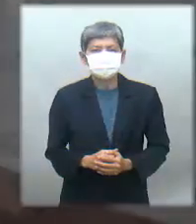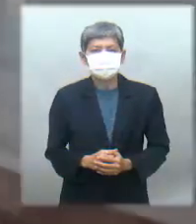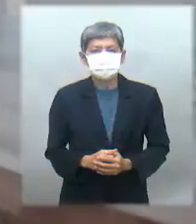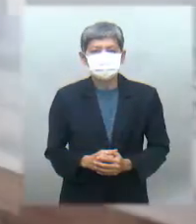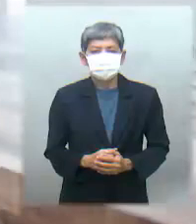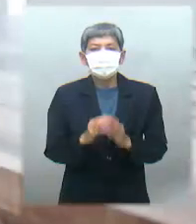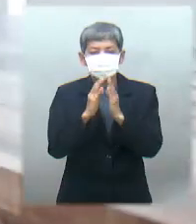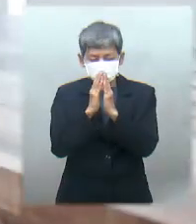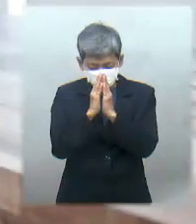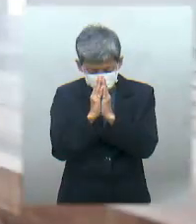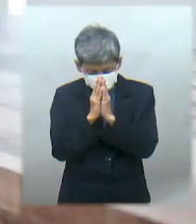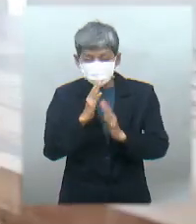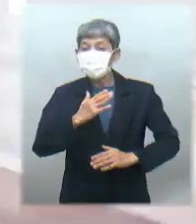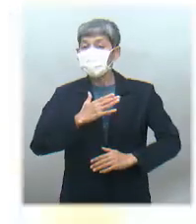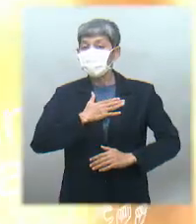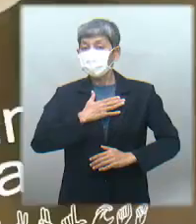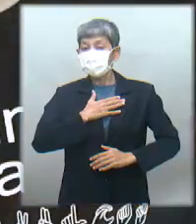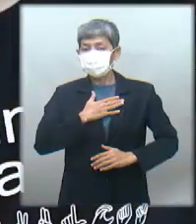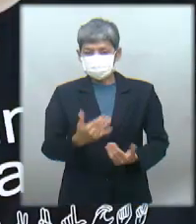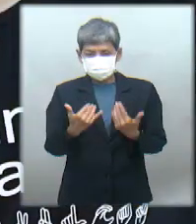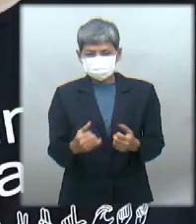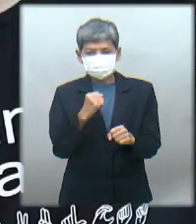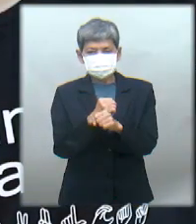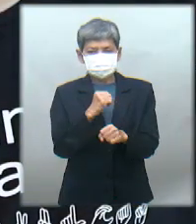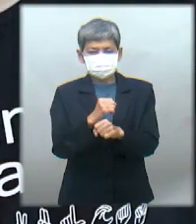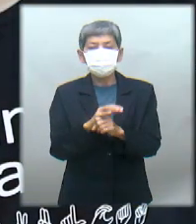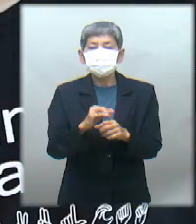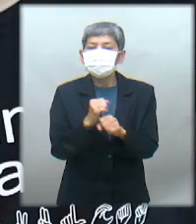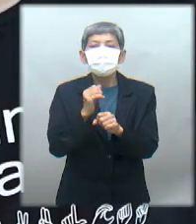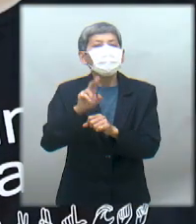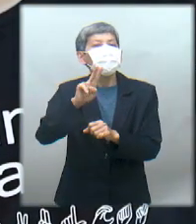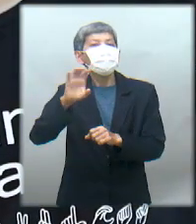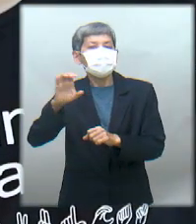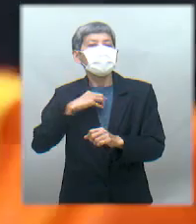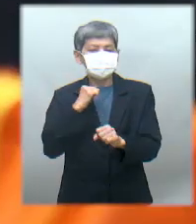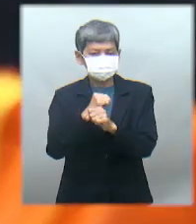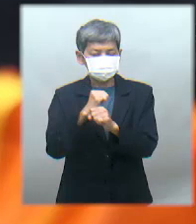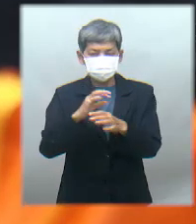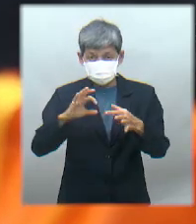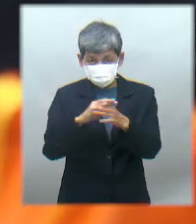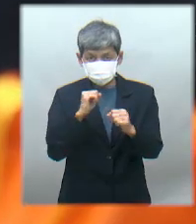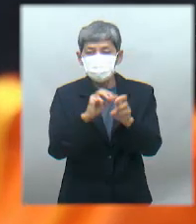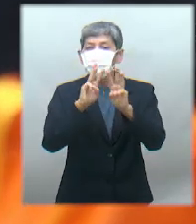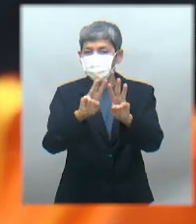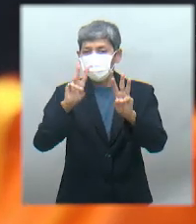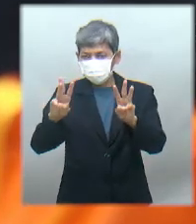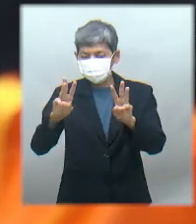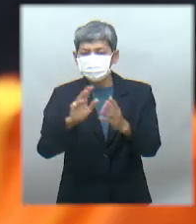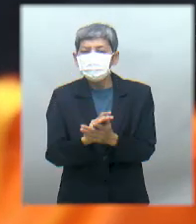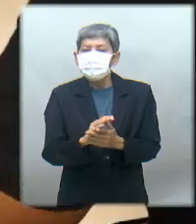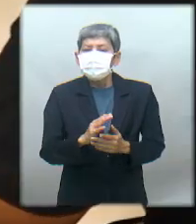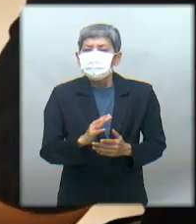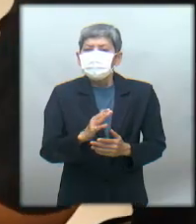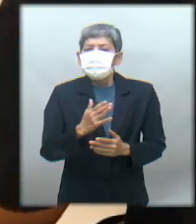สวัดครั ผมชื่อ นาชพลการนิวัตร ปจจบัเป็ Software Engineer อยู่บริษั Vulcan Collision ครัทำเรื่ของ Web Accessibility ครั